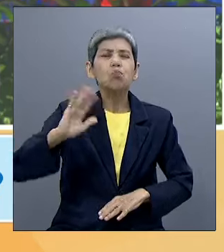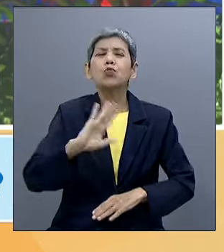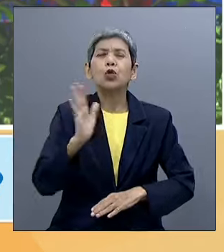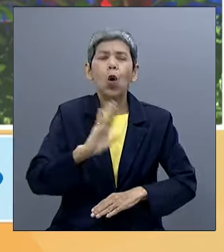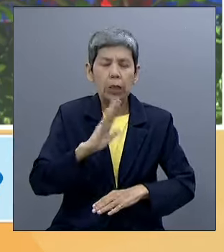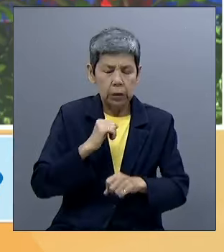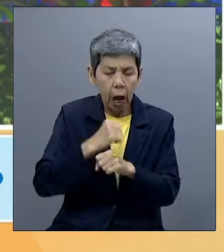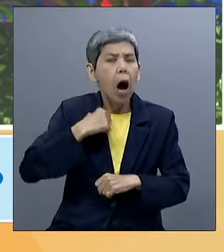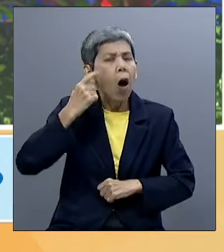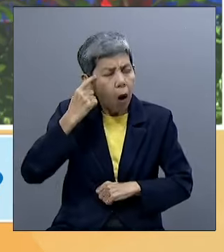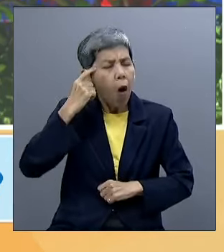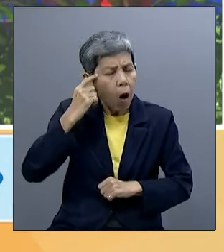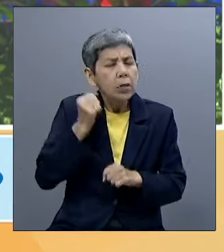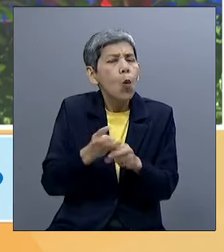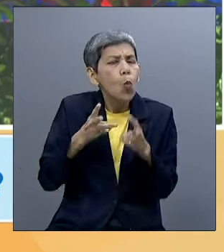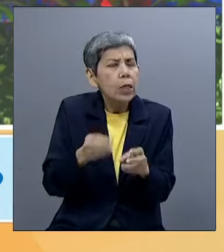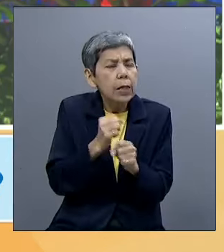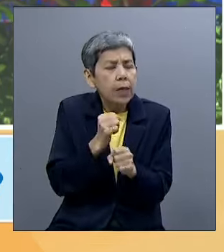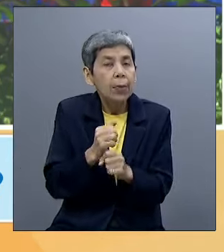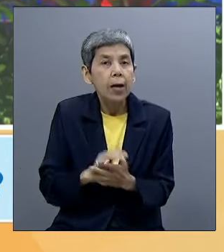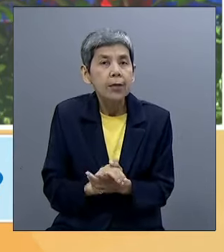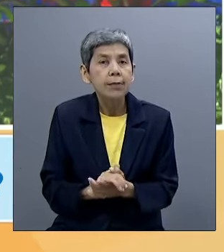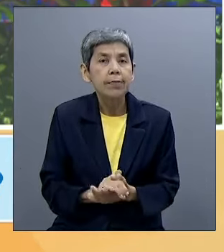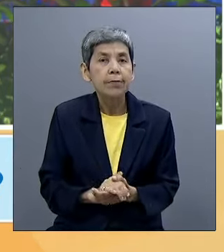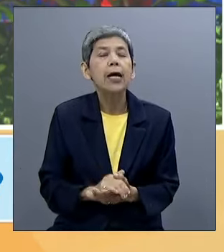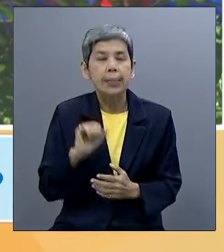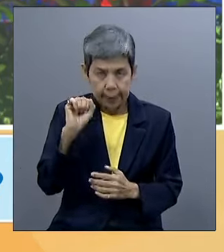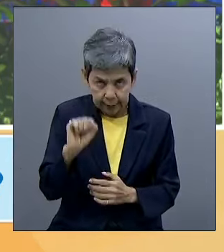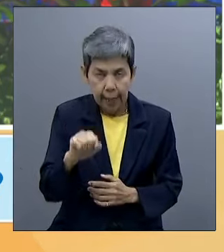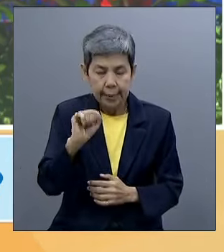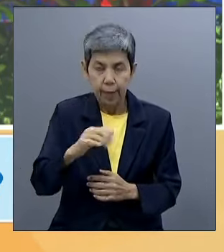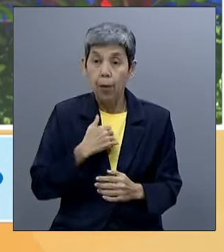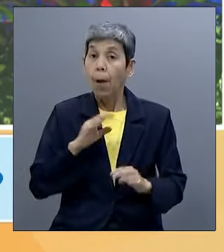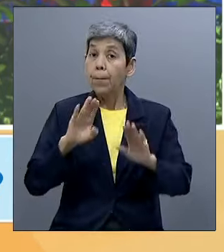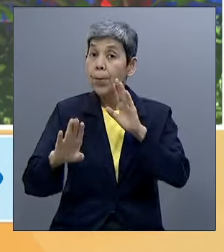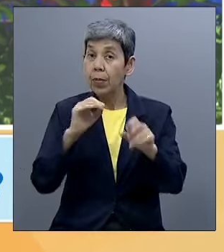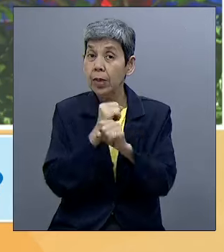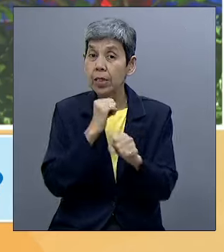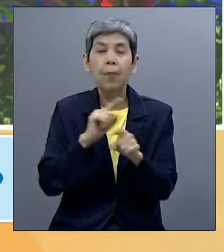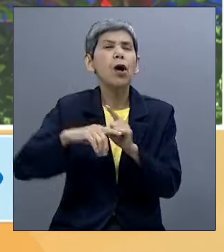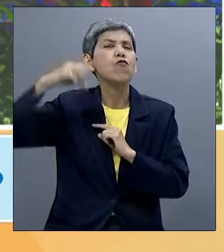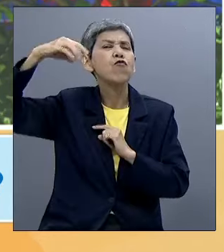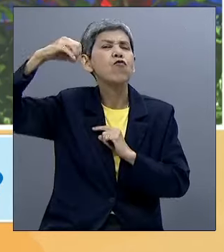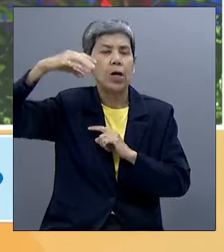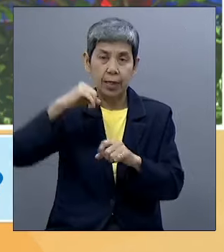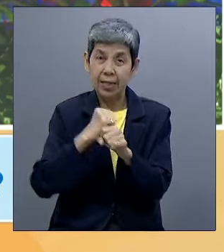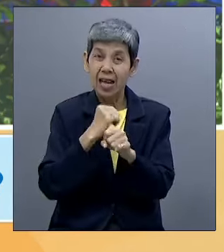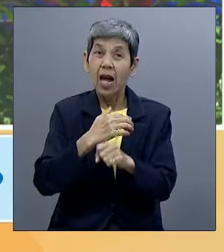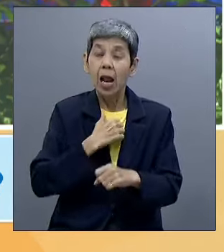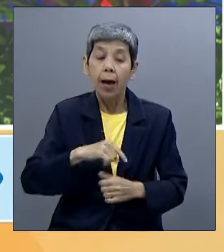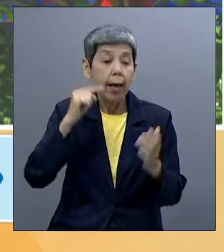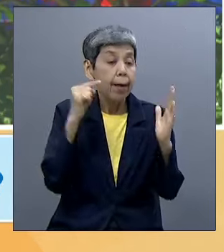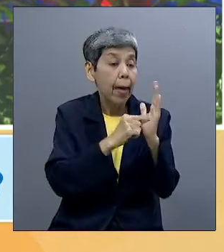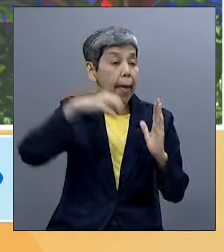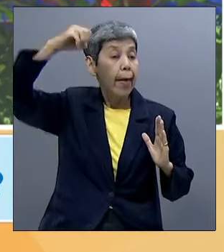อร์แต่เข้าใจว่ามันใช้งานยังไงกันมากกว่าอย่างนี้ใช่ไหมฮะ ถูกต้องถ้าผมเปรียบเทียบก็เหมือนกับการใช้ไฟครับถ้าเราจะบอกว่าไปกดสวิตช์ไฟแล้ว